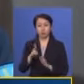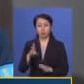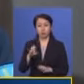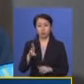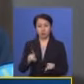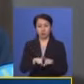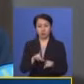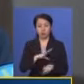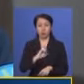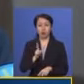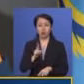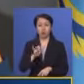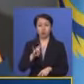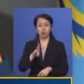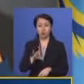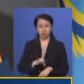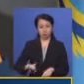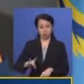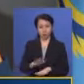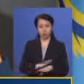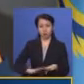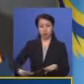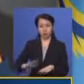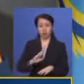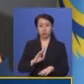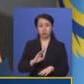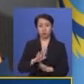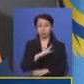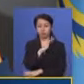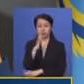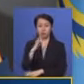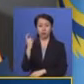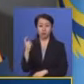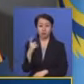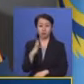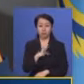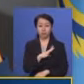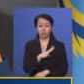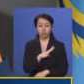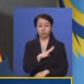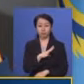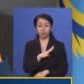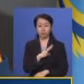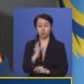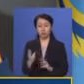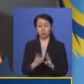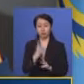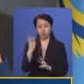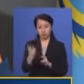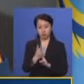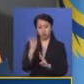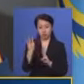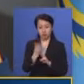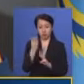также Хазжарского района, на территории КГУ лесного хозяйства Хазлжарского произошло загорание